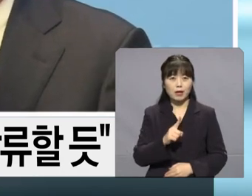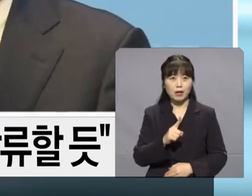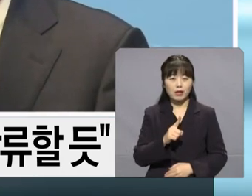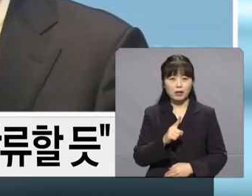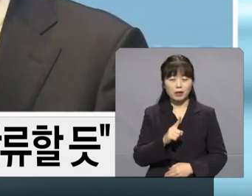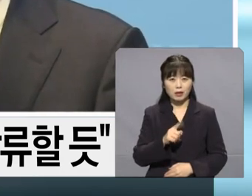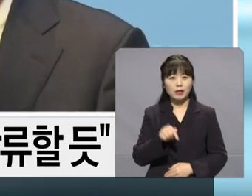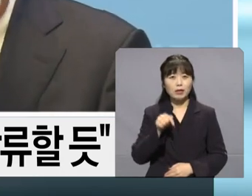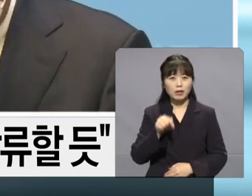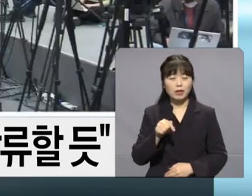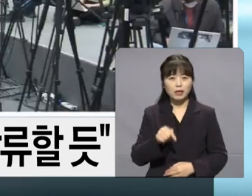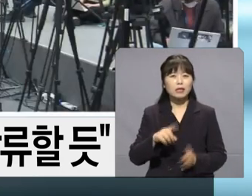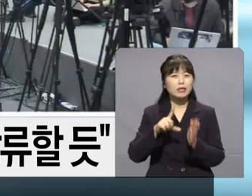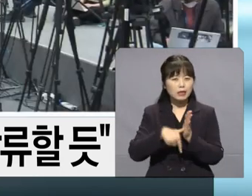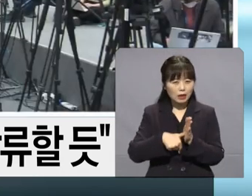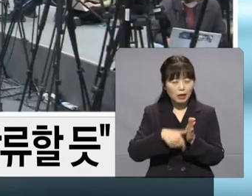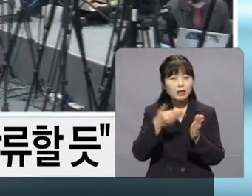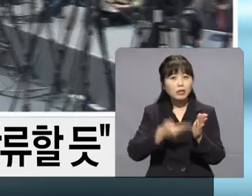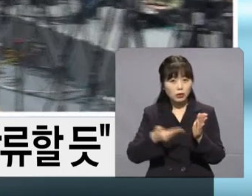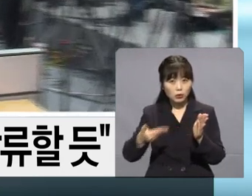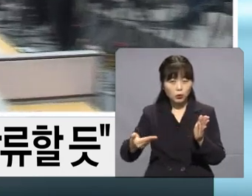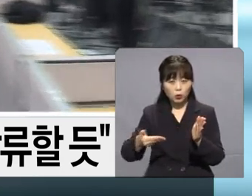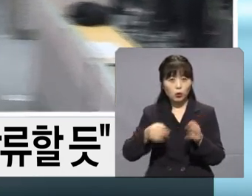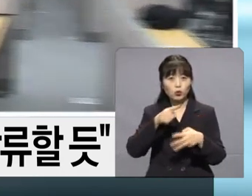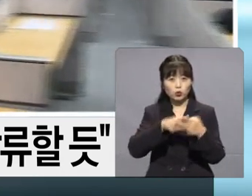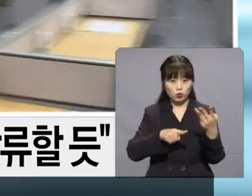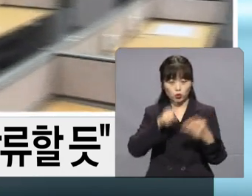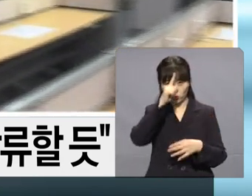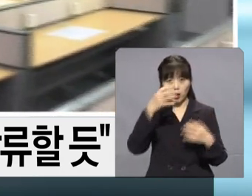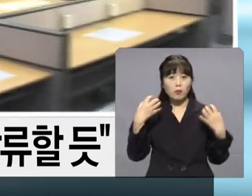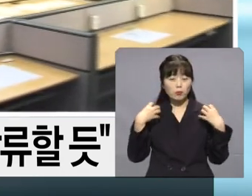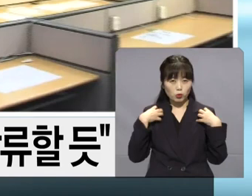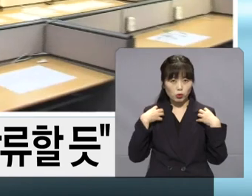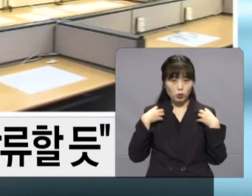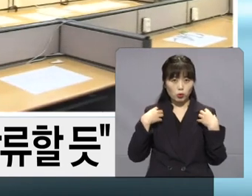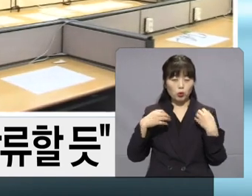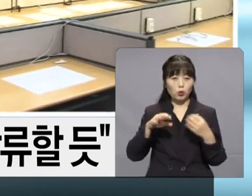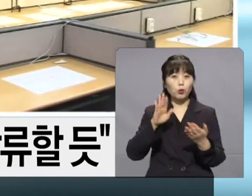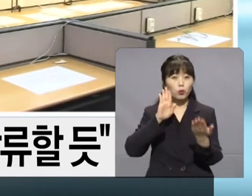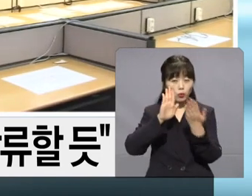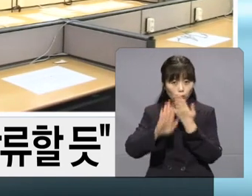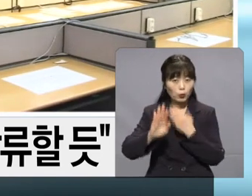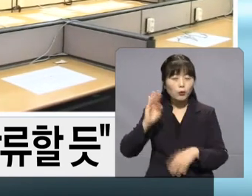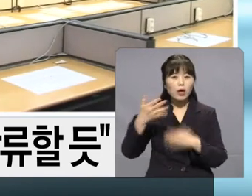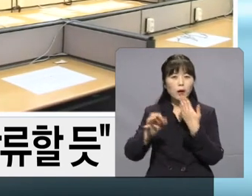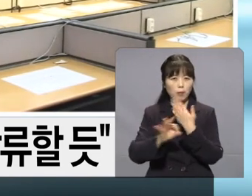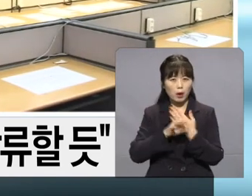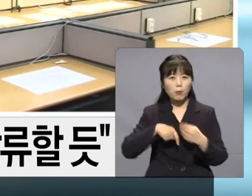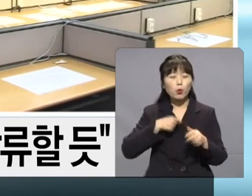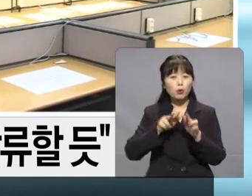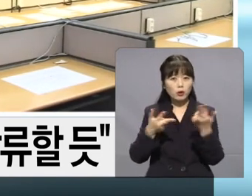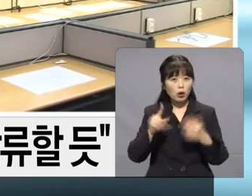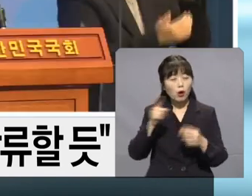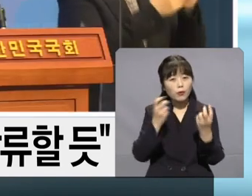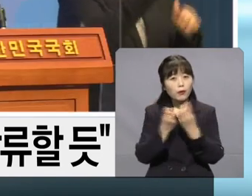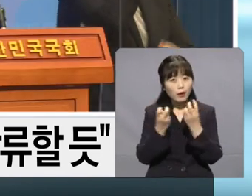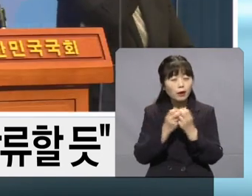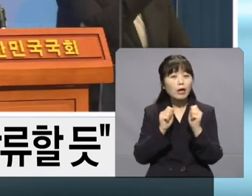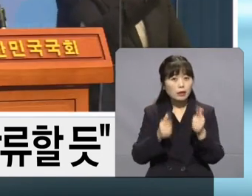아무래도 시간이 흐르고 뭐 윤석열 정부도 후반기로 넘어가다 보면 본인에게도 뭔가 기회가